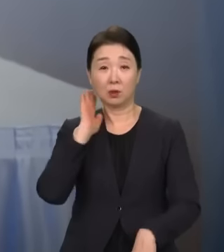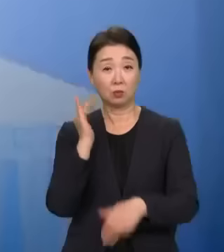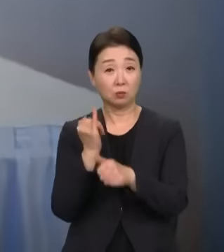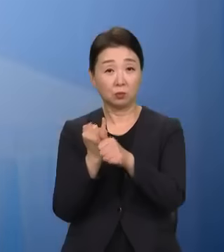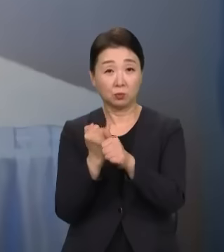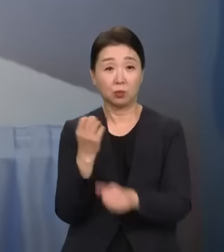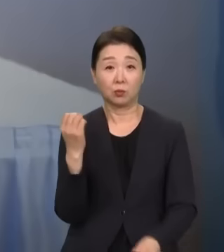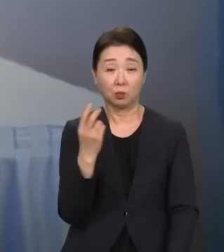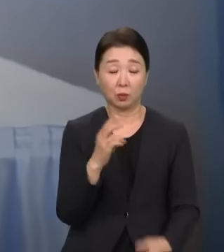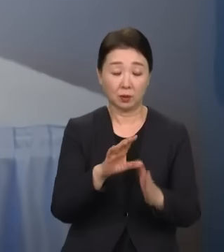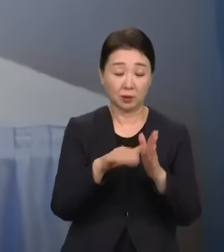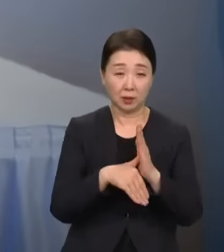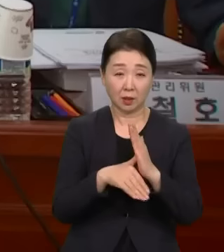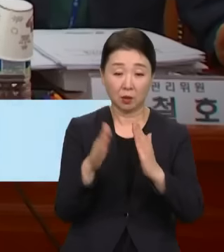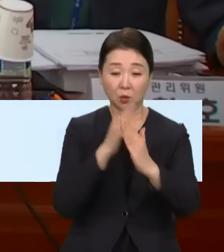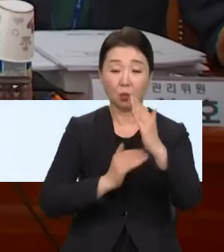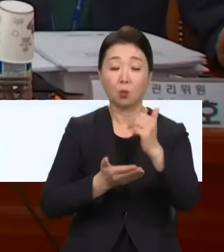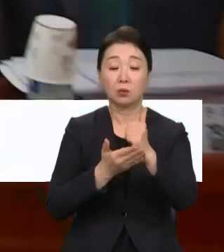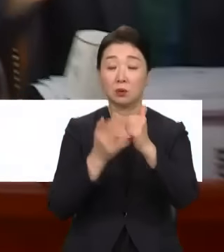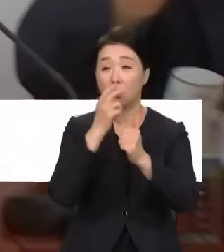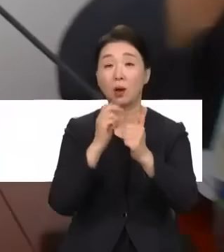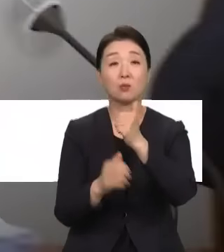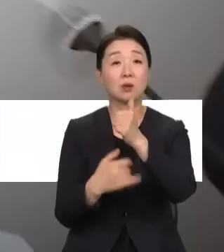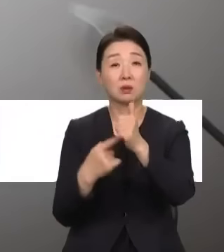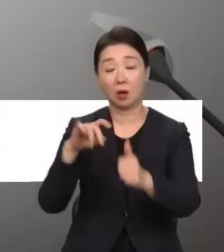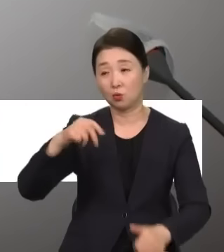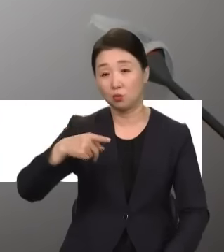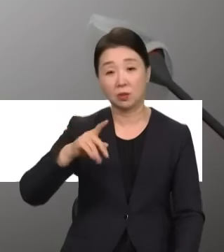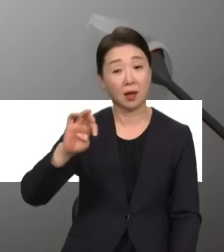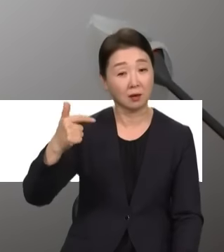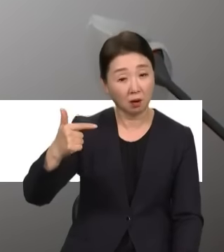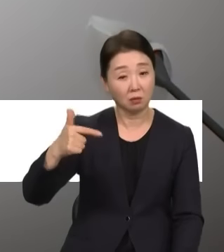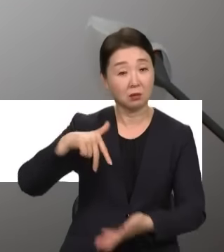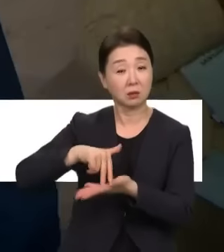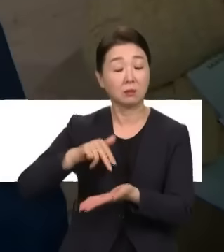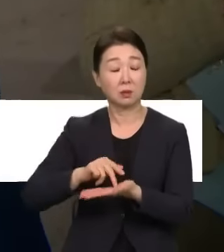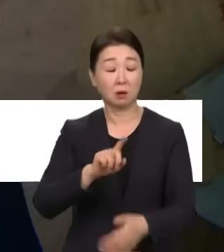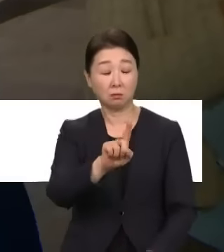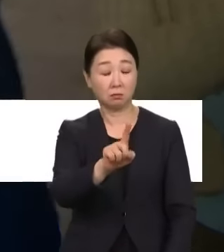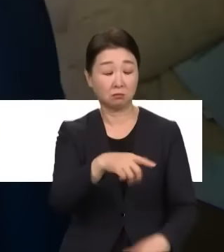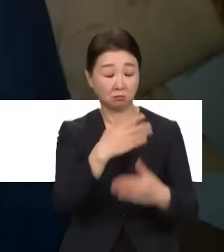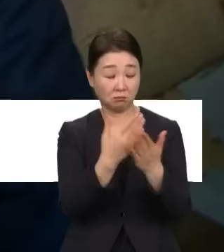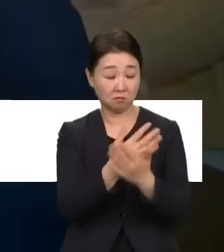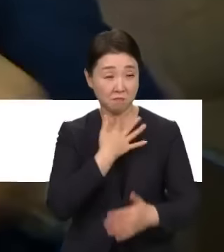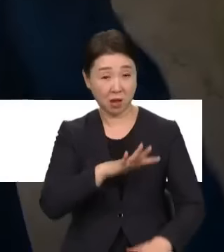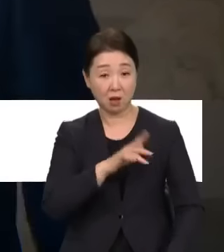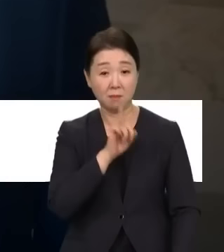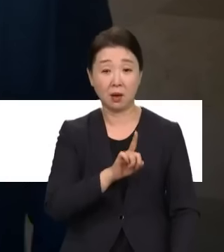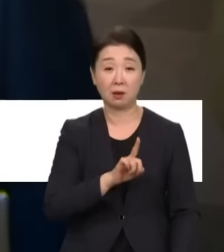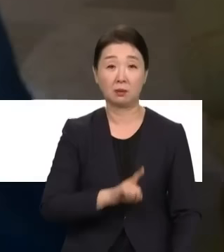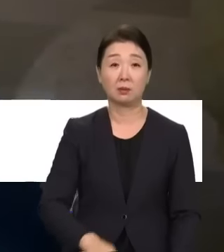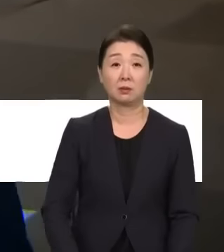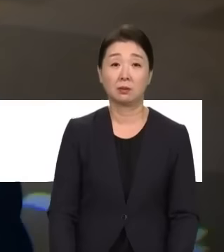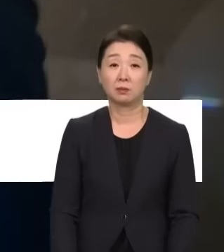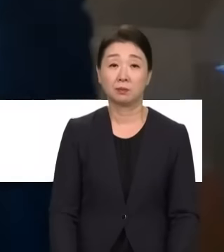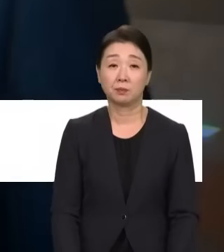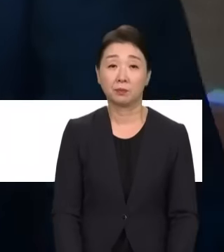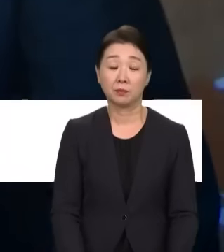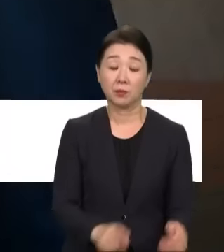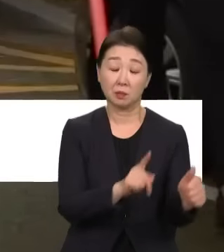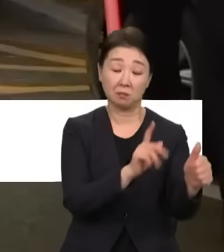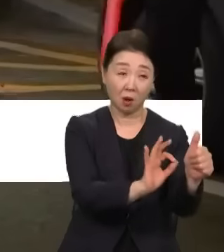물론 당시 공관위원장이던 윤상현 의원 등 당사자들은 관련 의혹을 모두 부인하고 있습니다. 결국 명 씨가 이